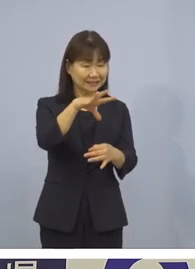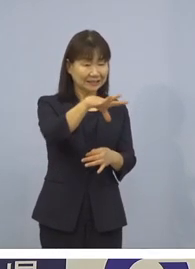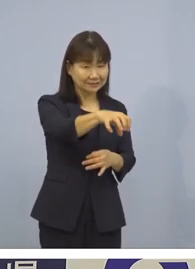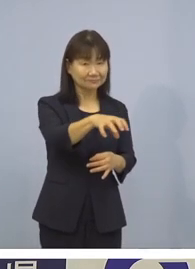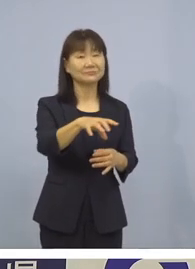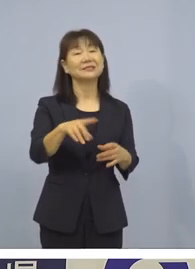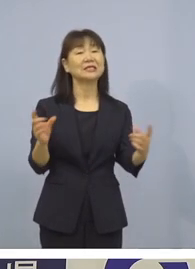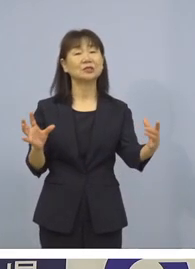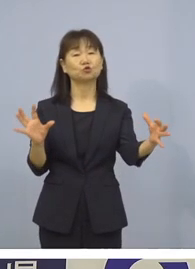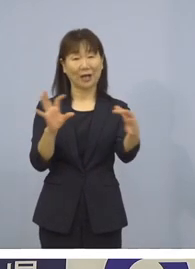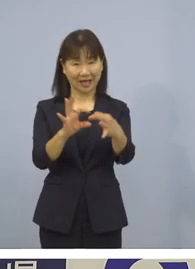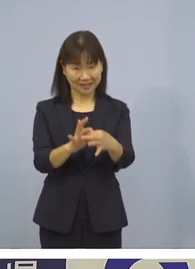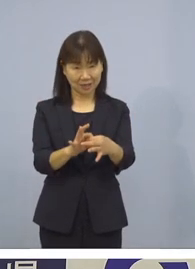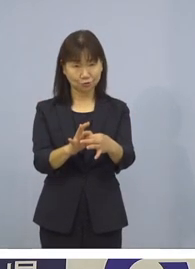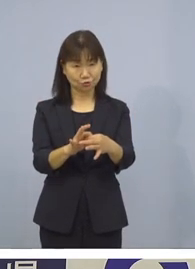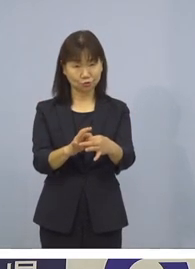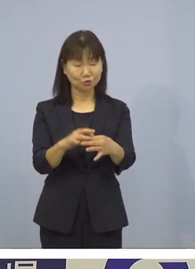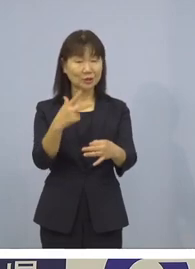ですね、